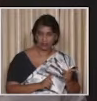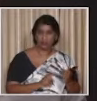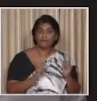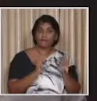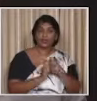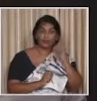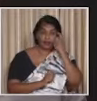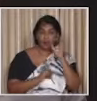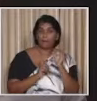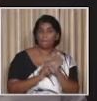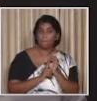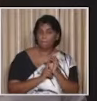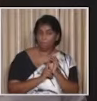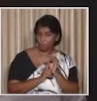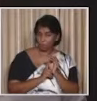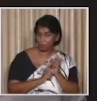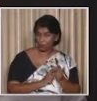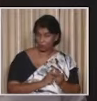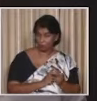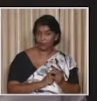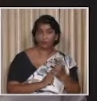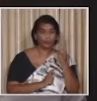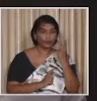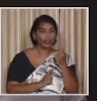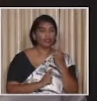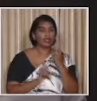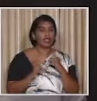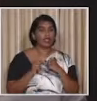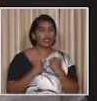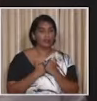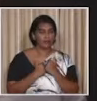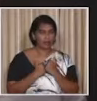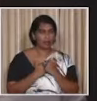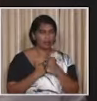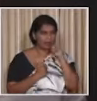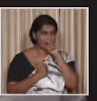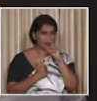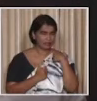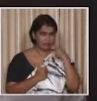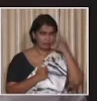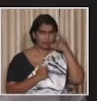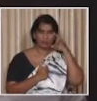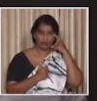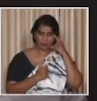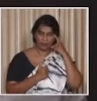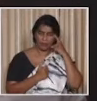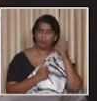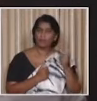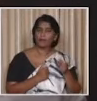වැඩ බලන ජනාධිපතිවරයා 2000 අප්‍රේල් මාසේ මගේ මතකයේ හැටියට